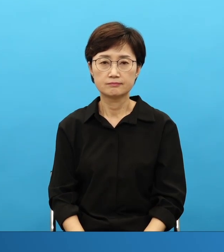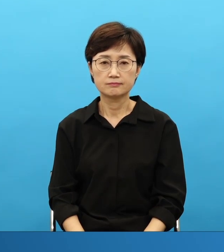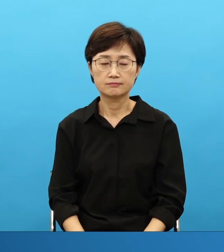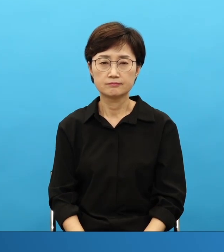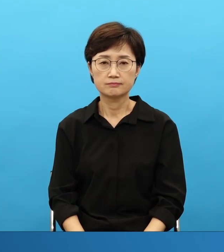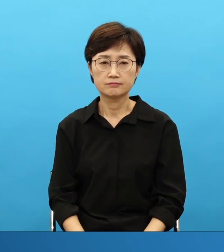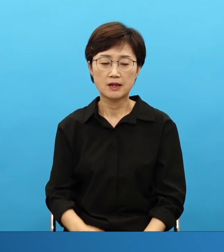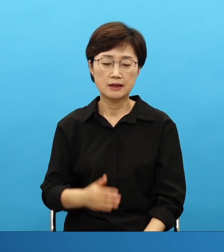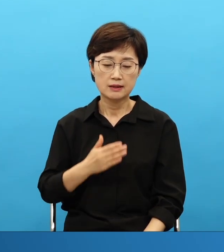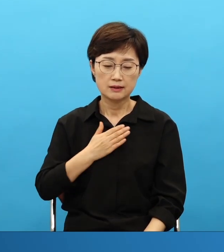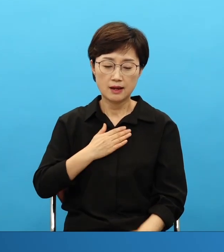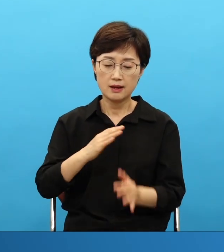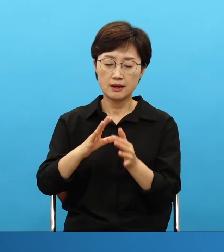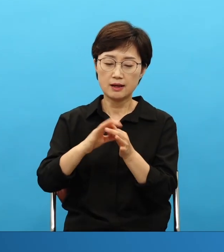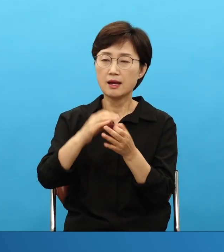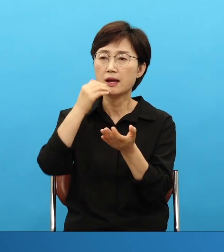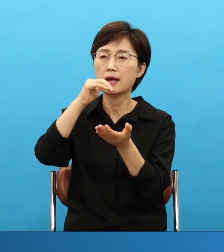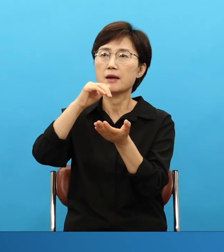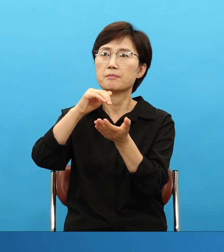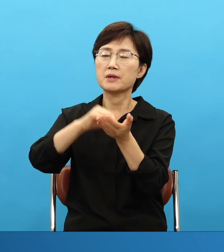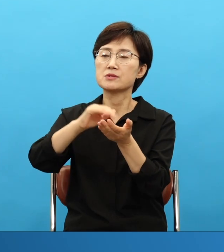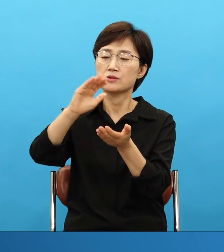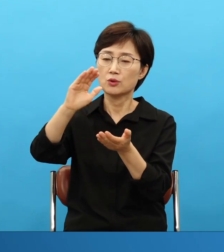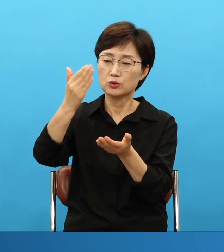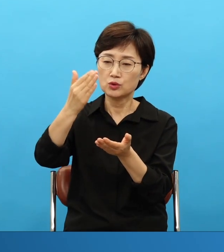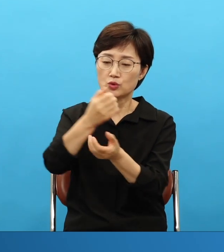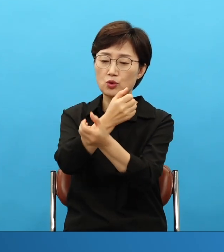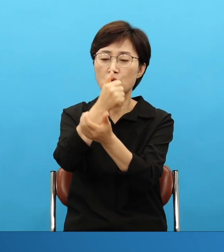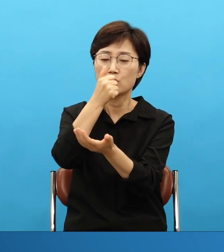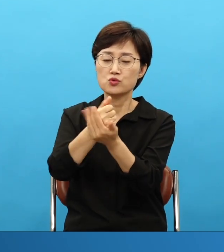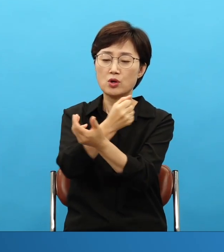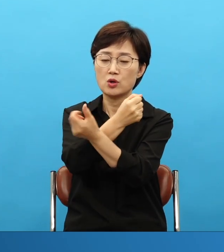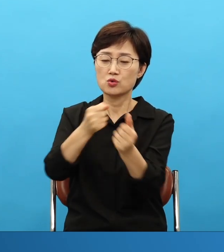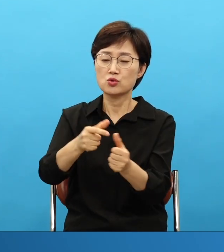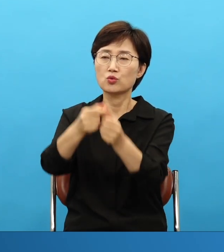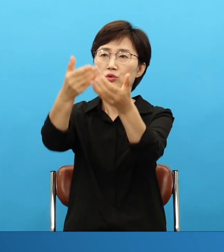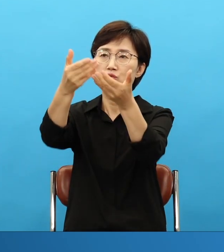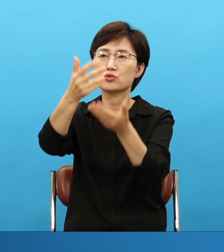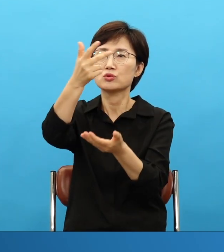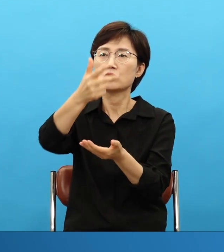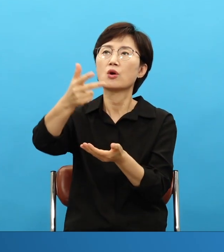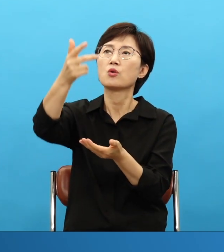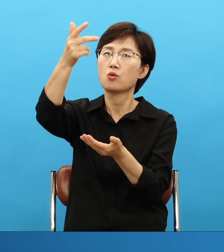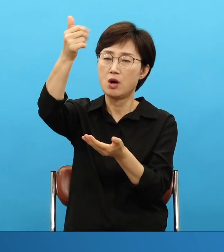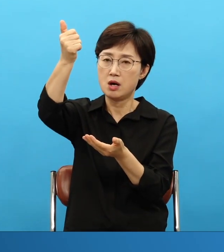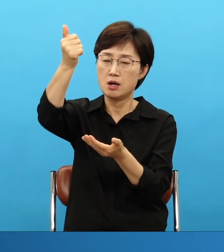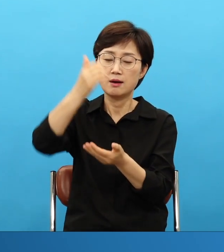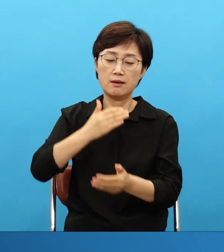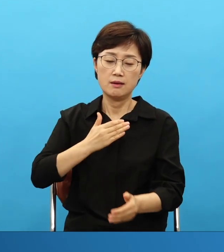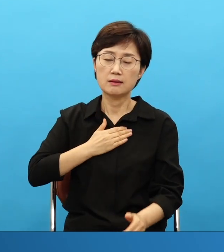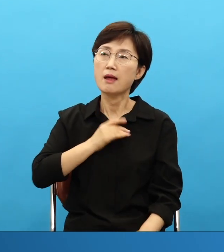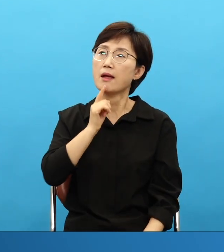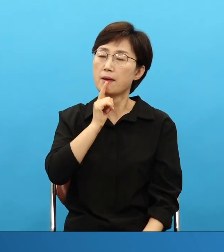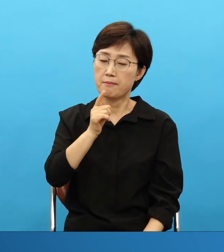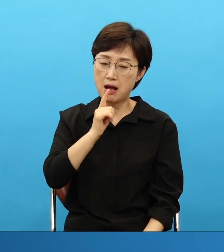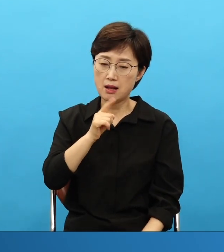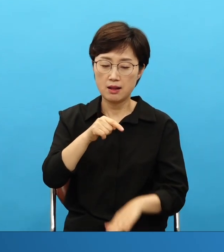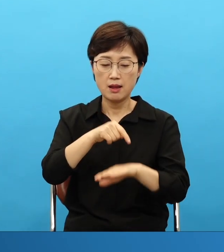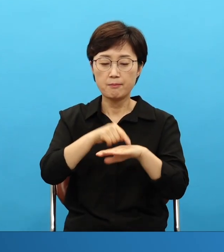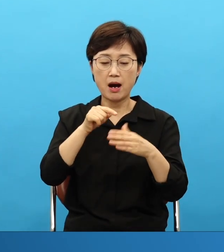나의 반석이시요 나의 구속자이신 여호와여 내 입의 말과 마음의 상이 주님 앞에 되기를